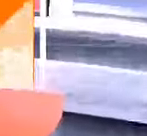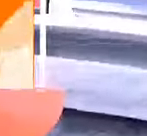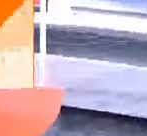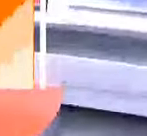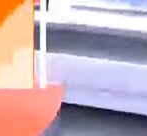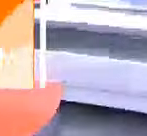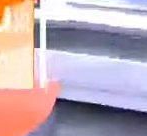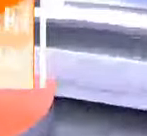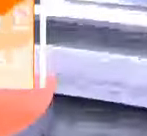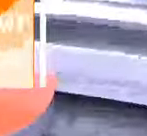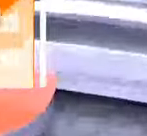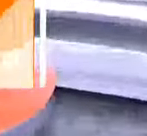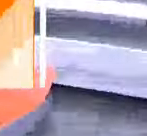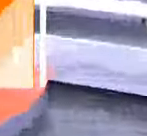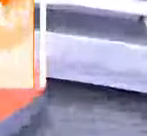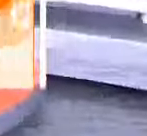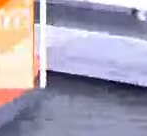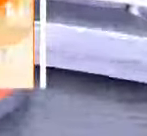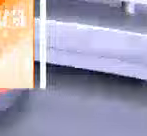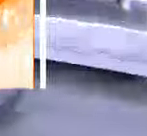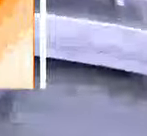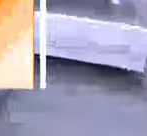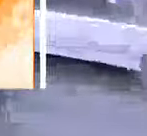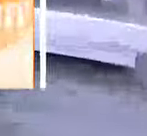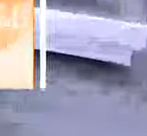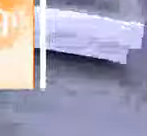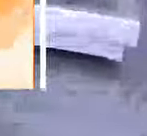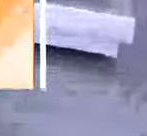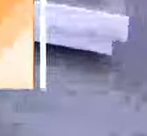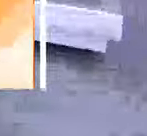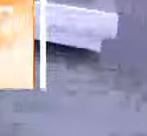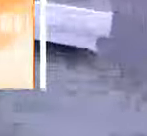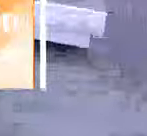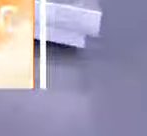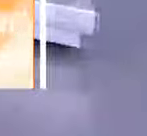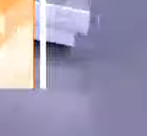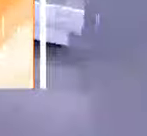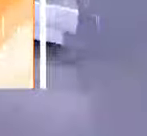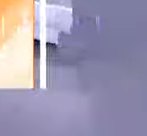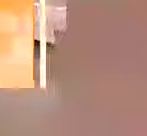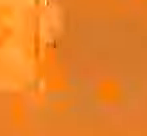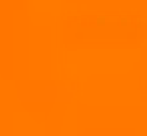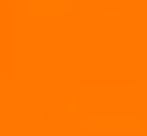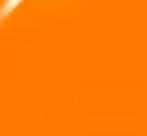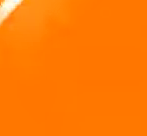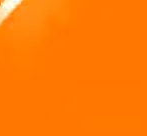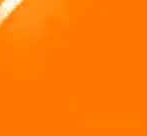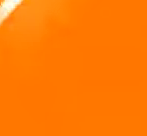Babaw. Ako naman po si Cheryl Cosim. Magandang gabi, Pilipinas!